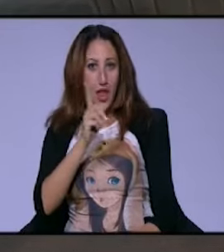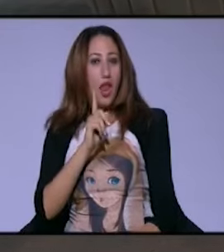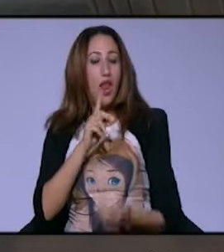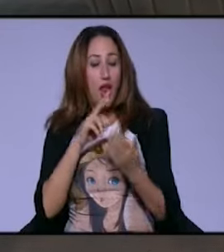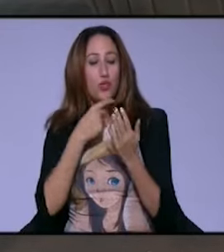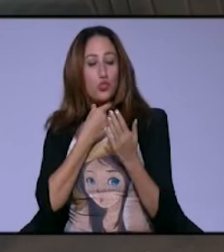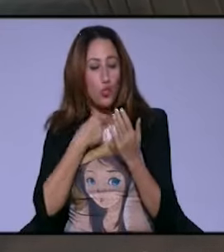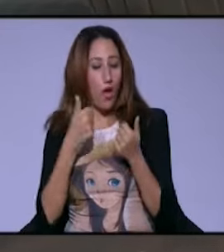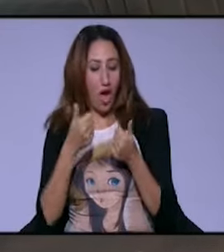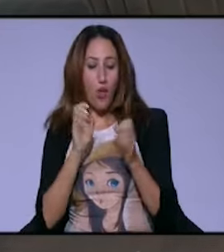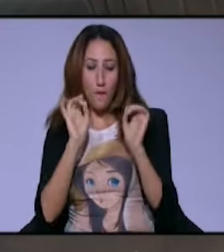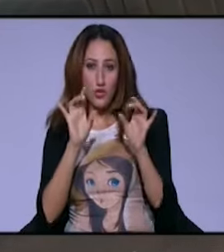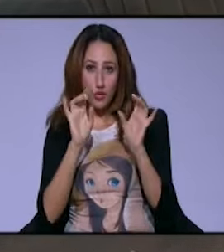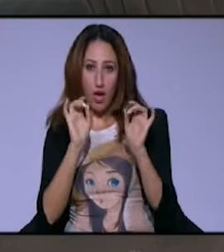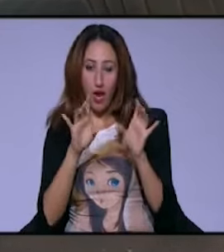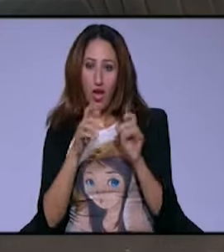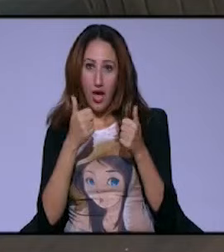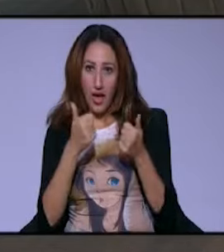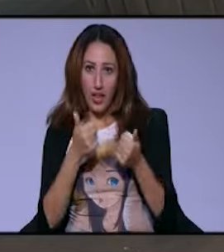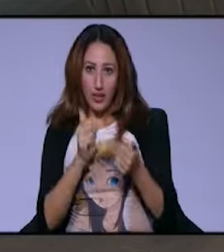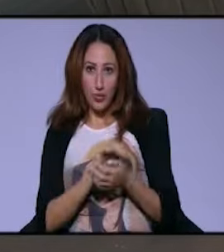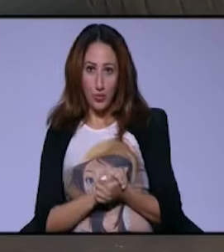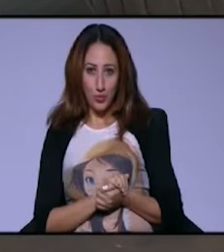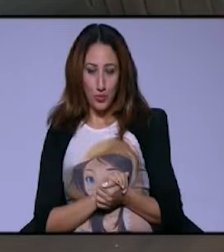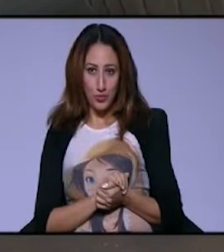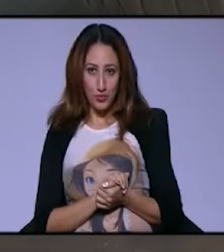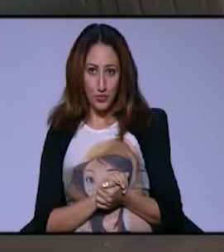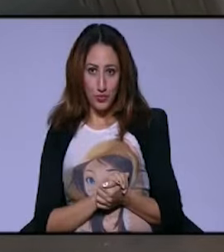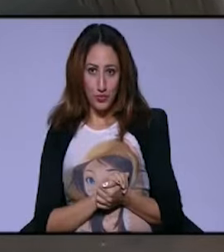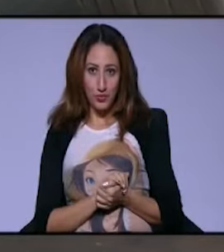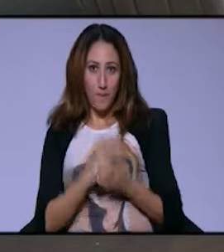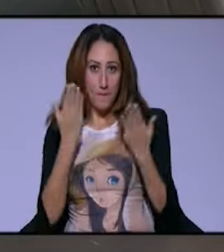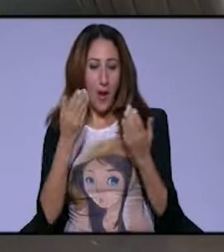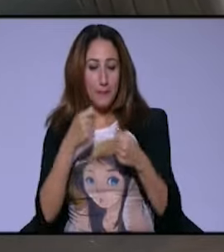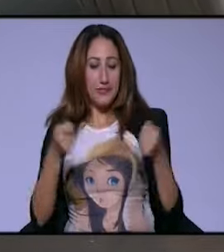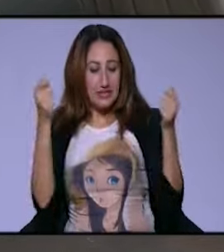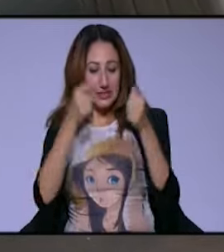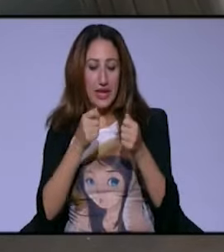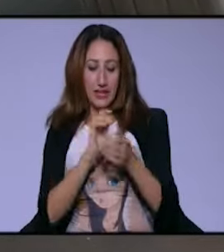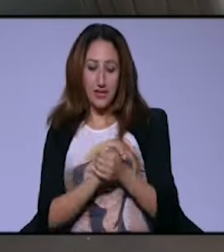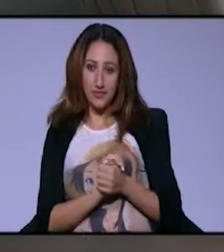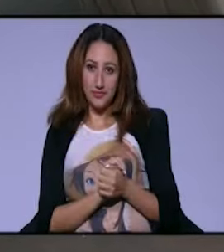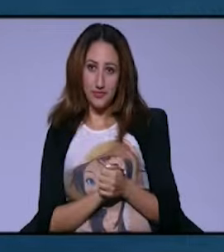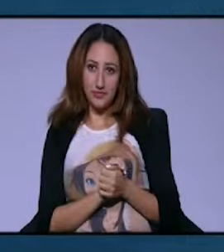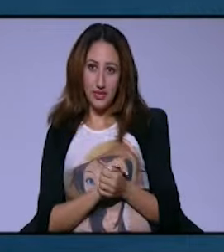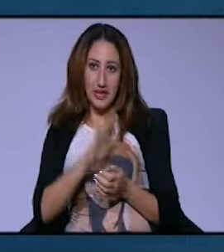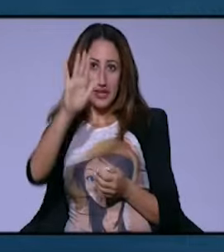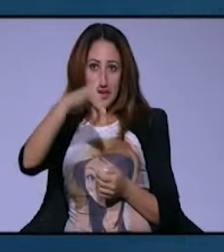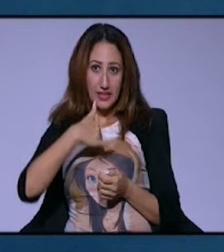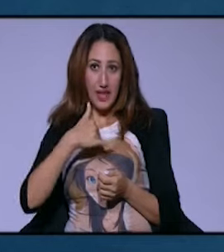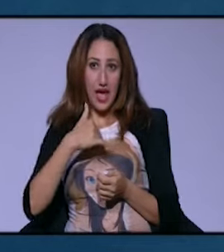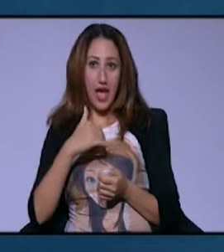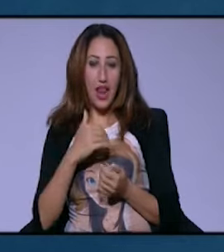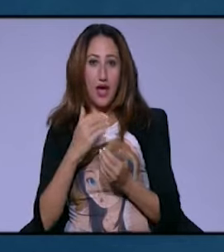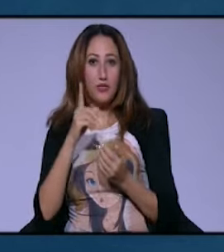الحقيقه بسم الله ما شاء الله. فيعني ربنا يا رب كده ان شاء الله يزيدك وممكن بقى تجينا كده في مقرأة